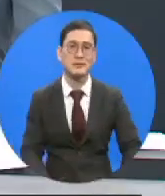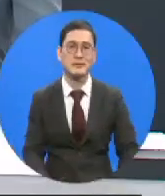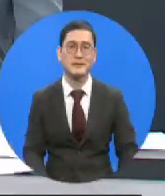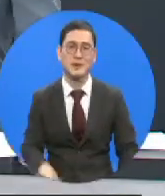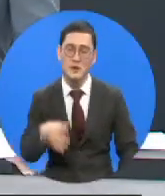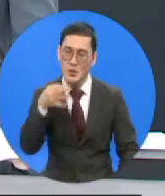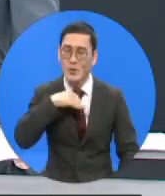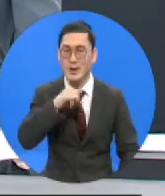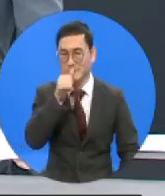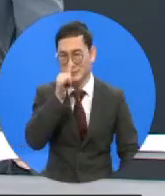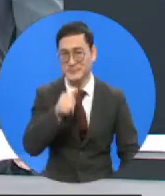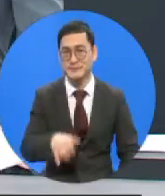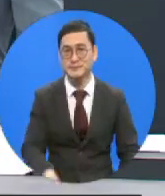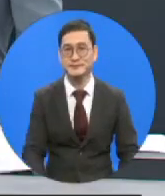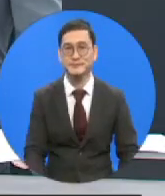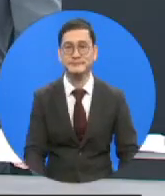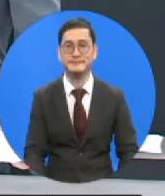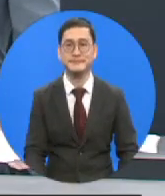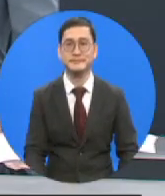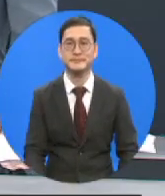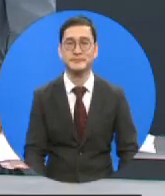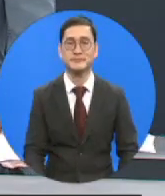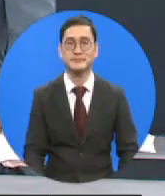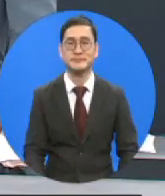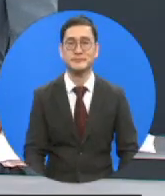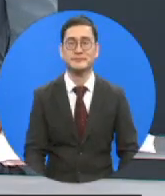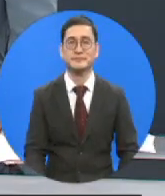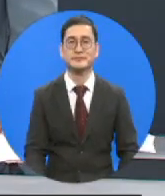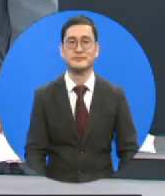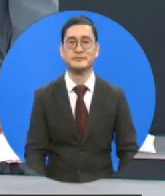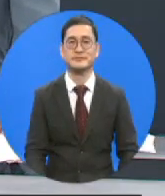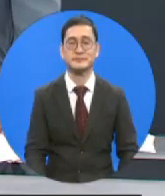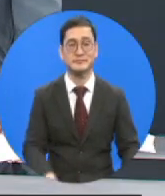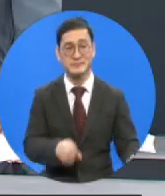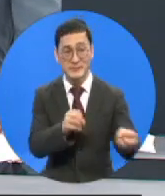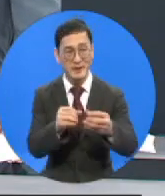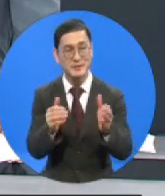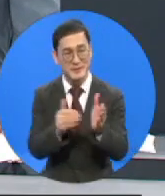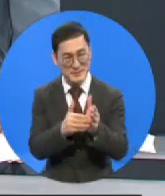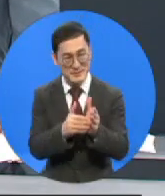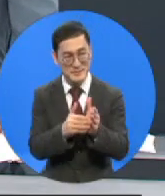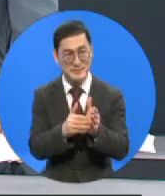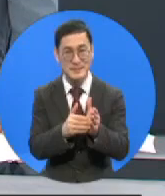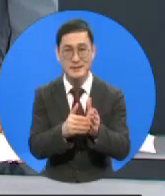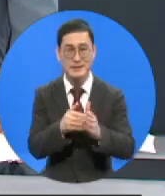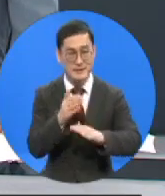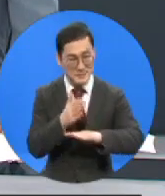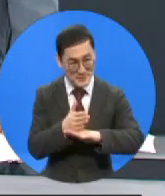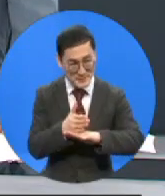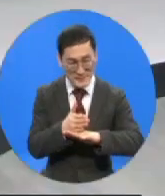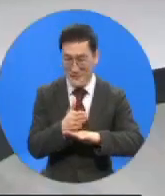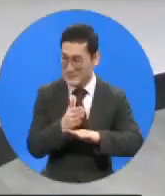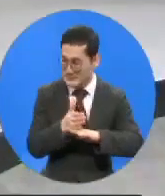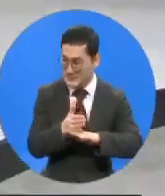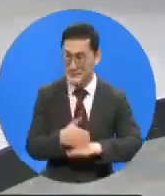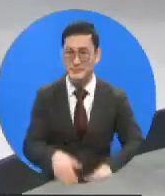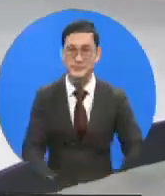코로나19 국내 속보 전해드렸고요. 백신 접종 상황까지 분석해봤습니다. 교수님과는 여기서 인사드리겠습니다. 감사합니다.